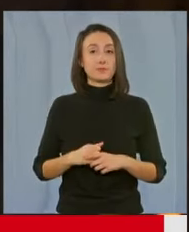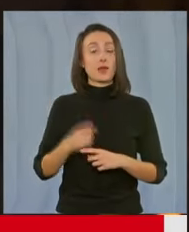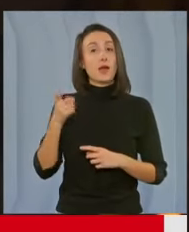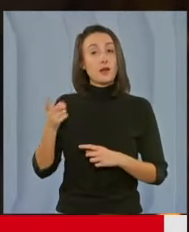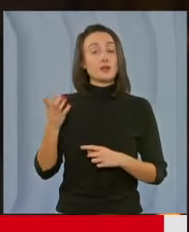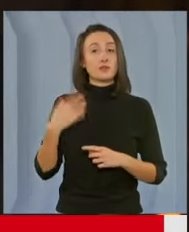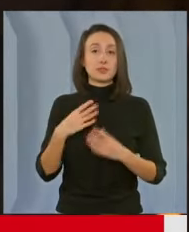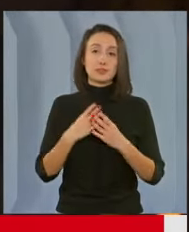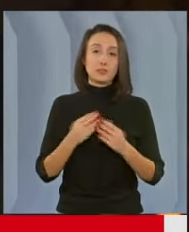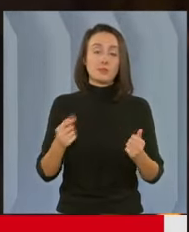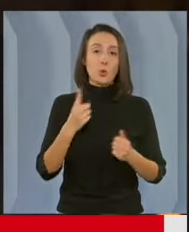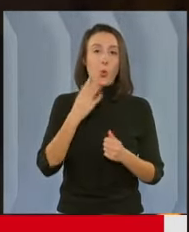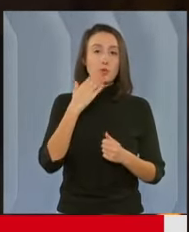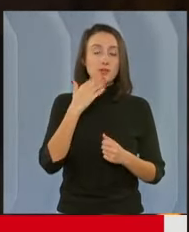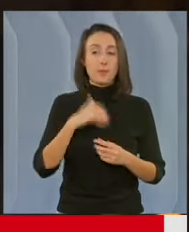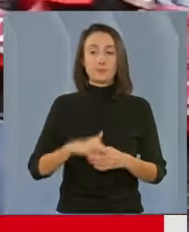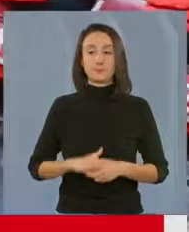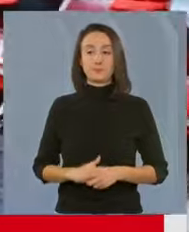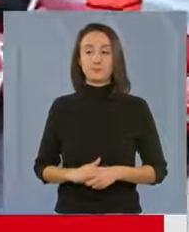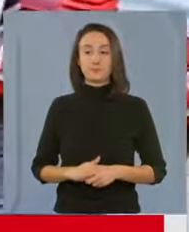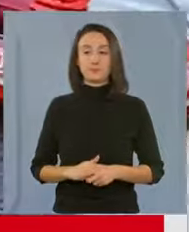Aceasta era dispărută de o zi.